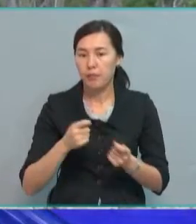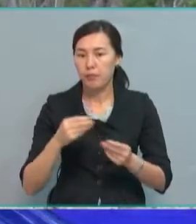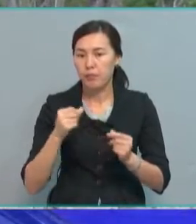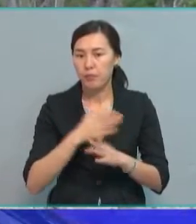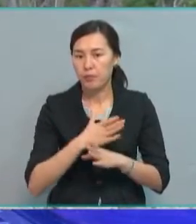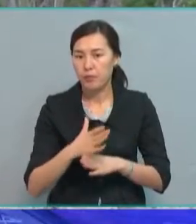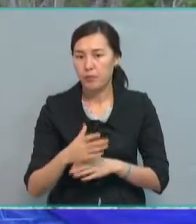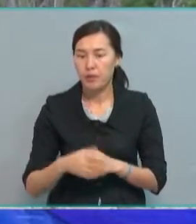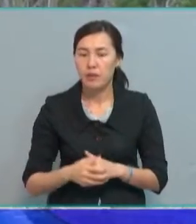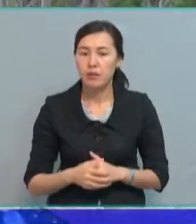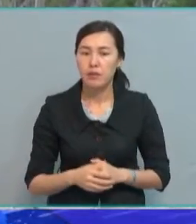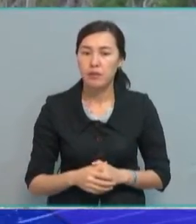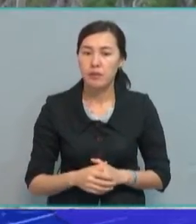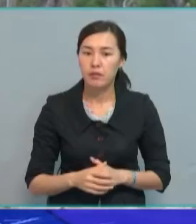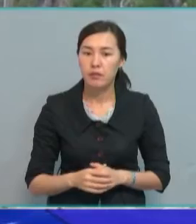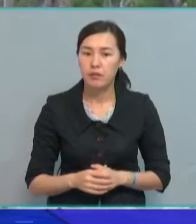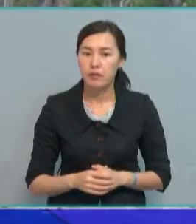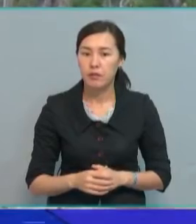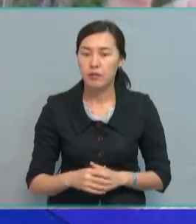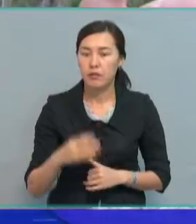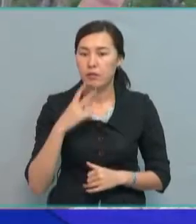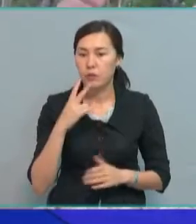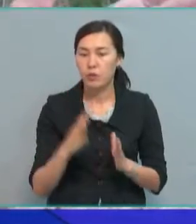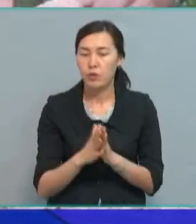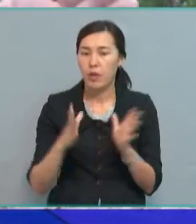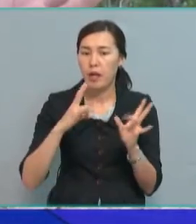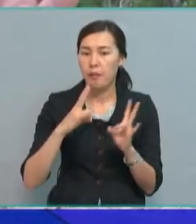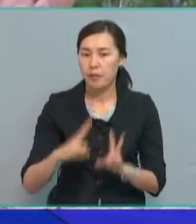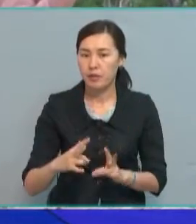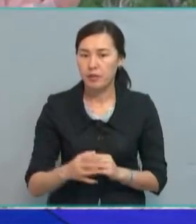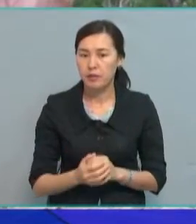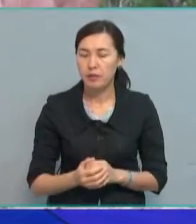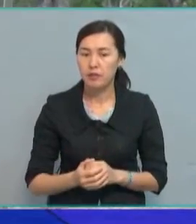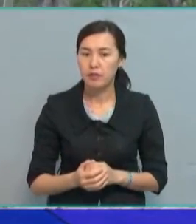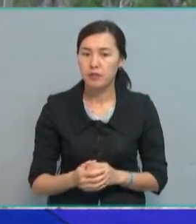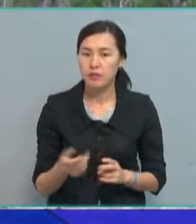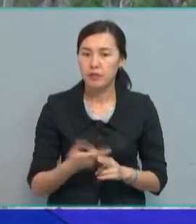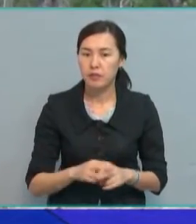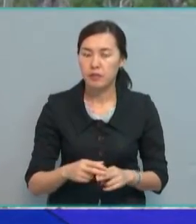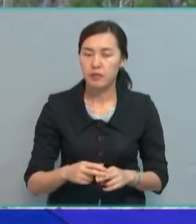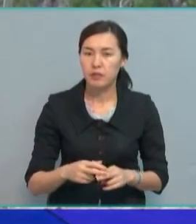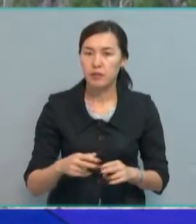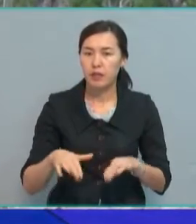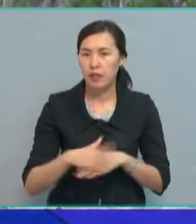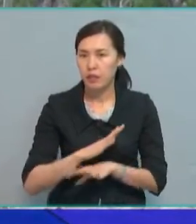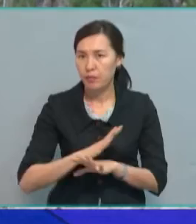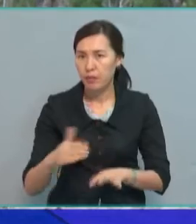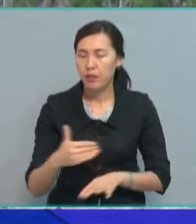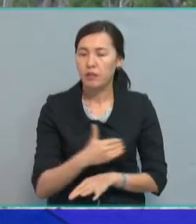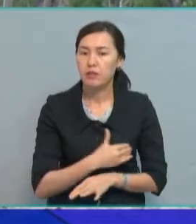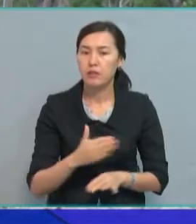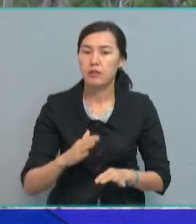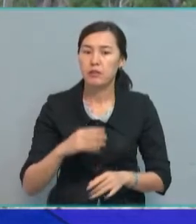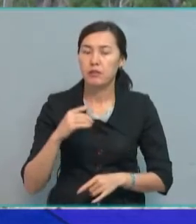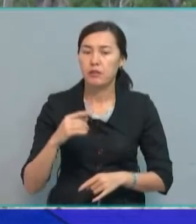әкімшіліктен ақша бөлініп келіп жатыр. Мінекей көріп тұрсыздар, үлкен апат бұл. Куда қаласа, бұны ешкен басына салмасын. Тек қана